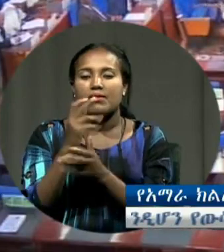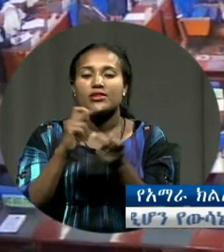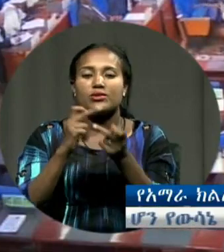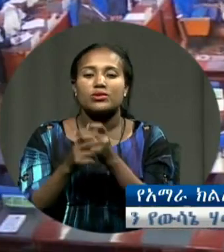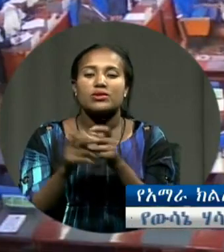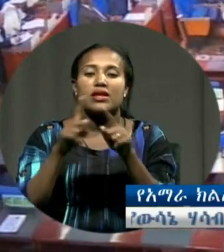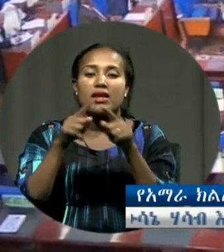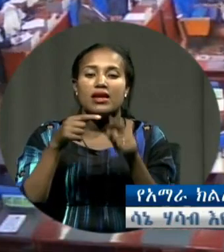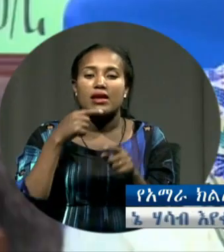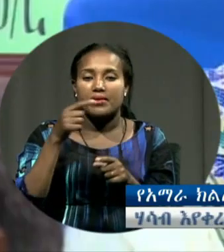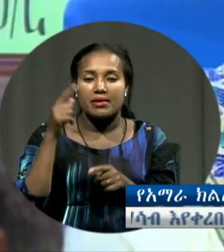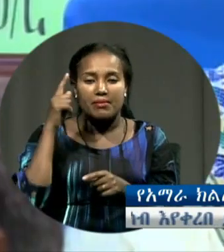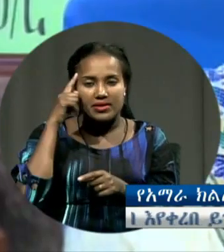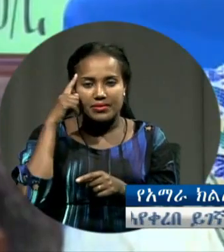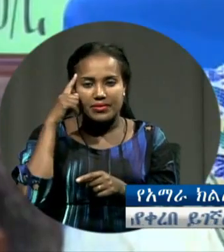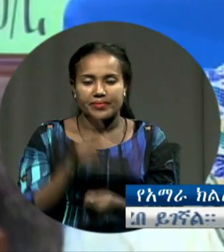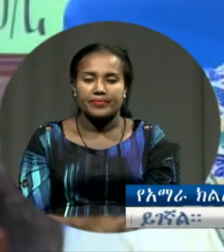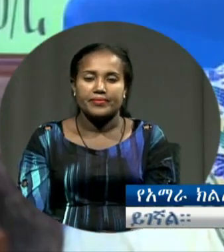የምገምተው